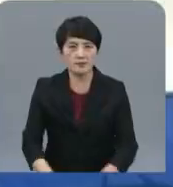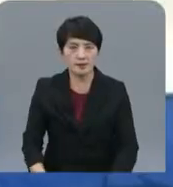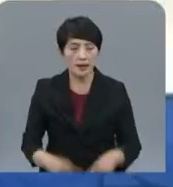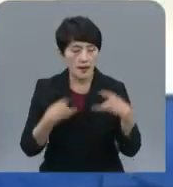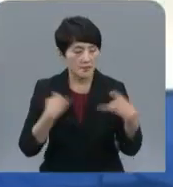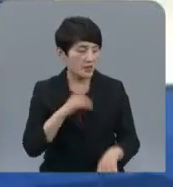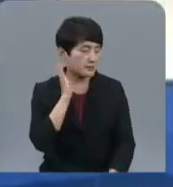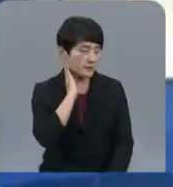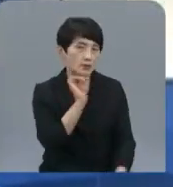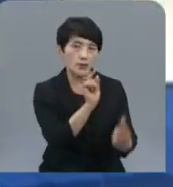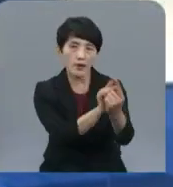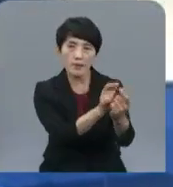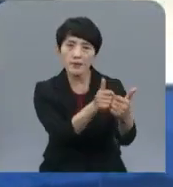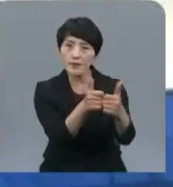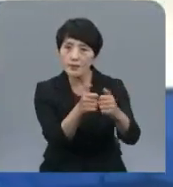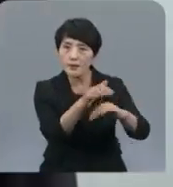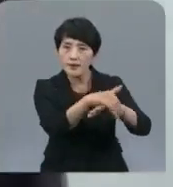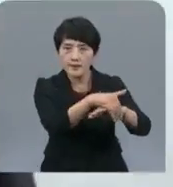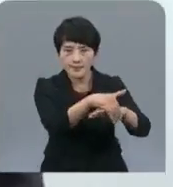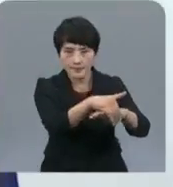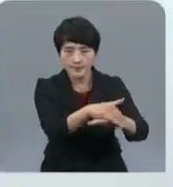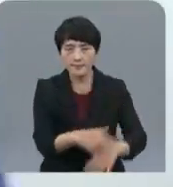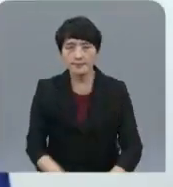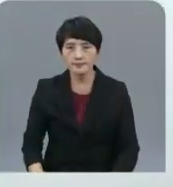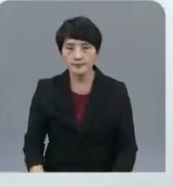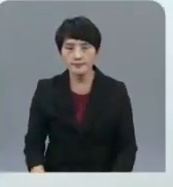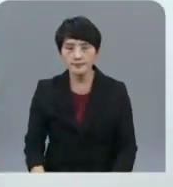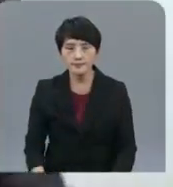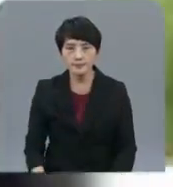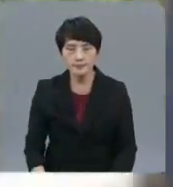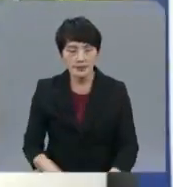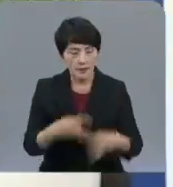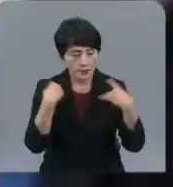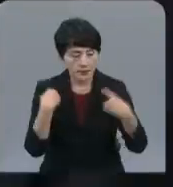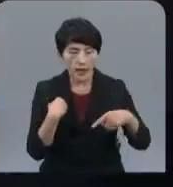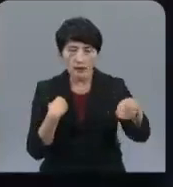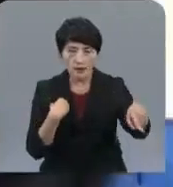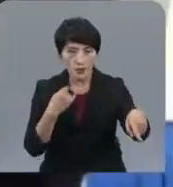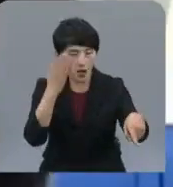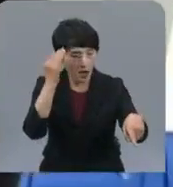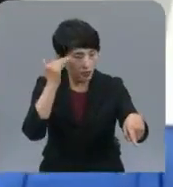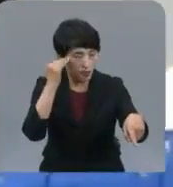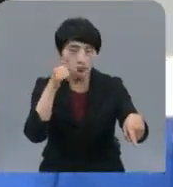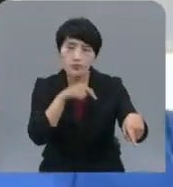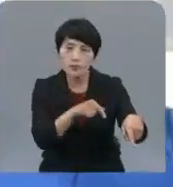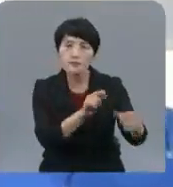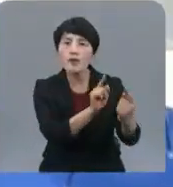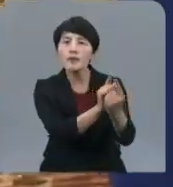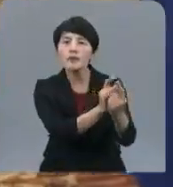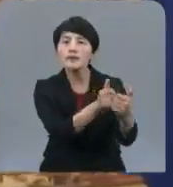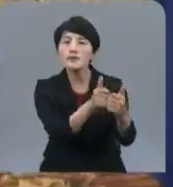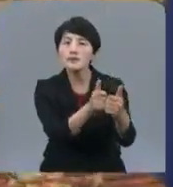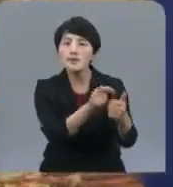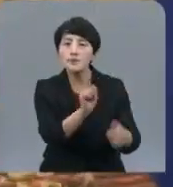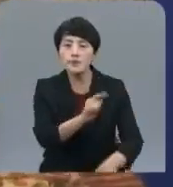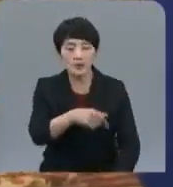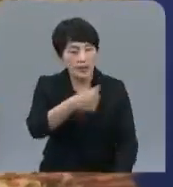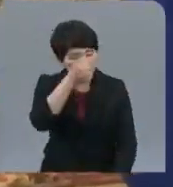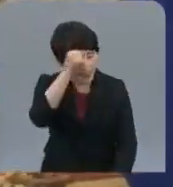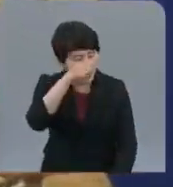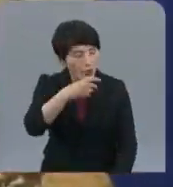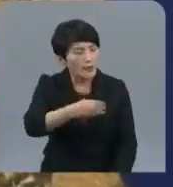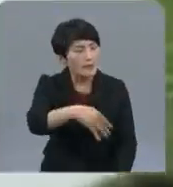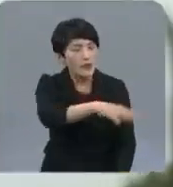en anglais le chanteur psy et l'accompagnera pour convaincre le public tandis que Karina membre du groupe féminin de K-Pop